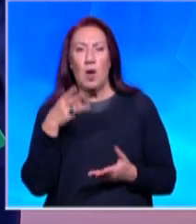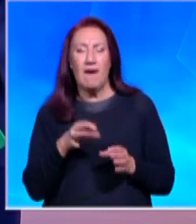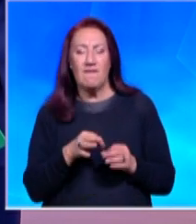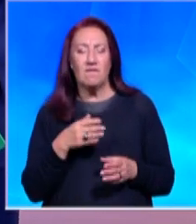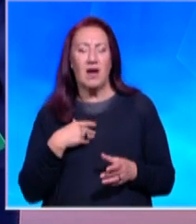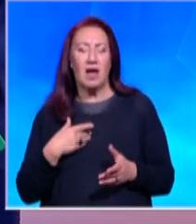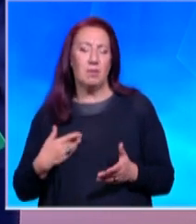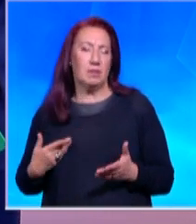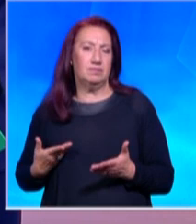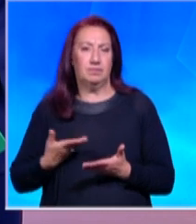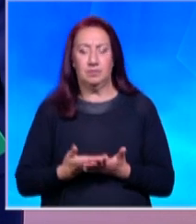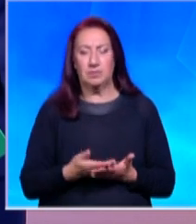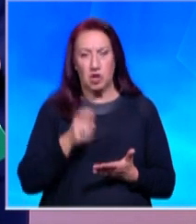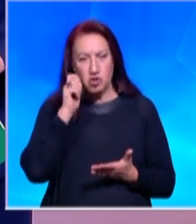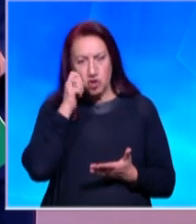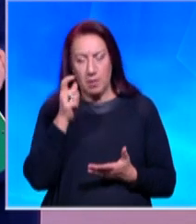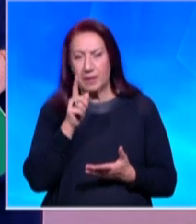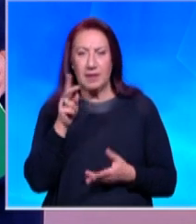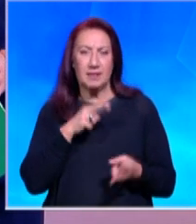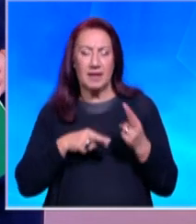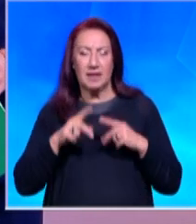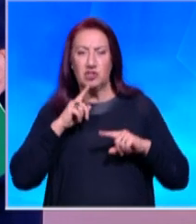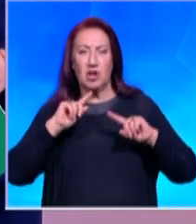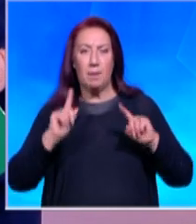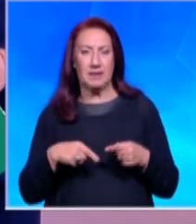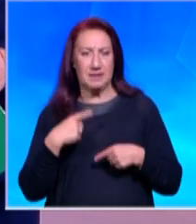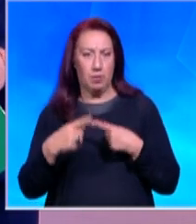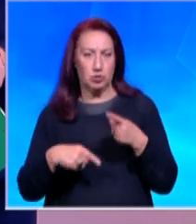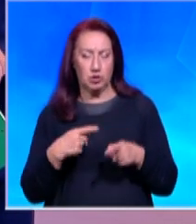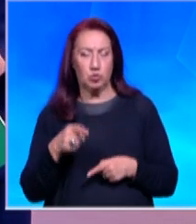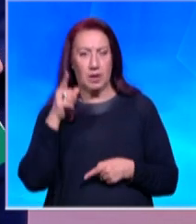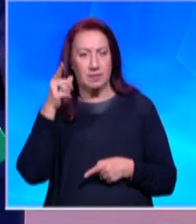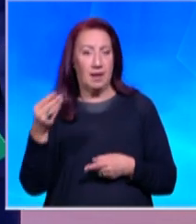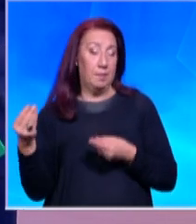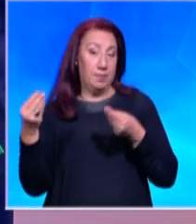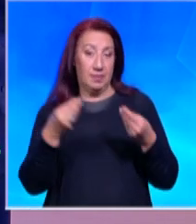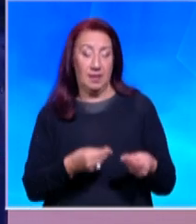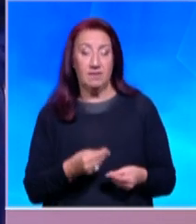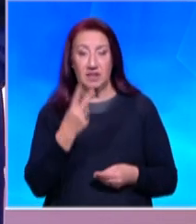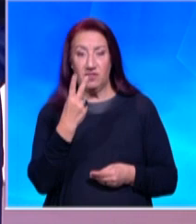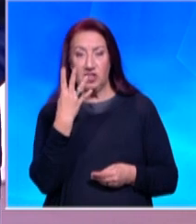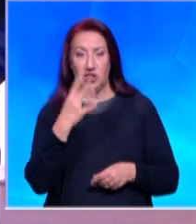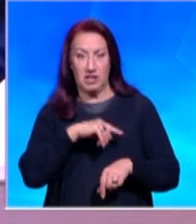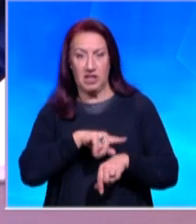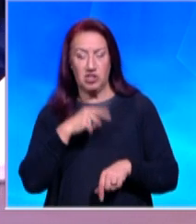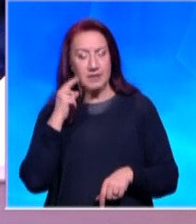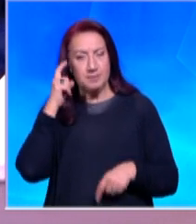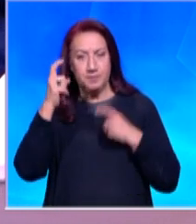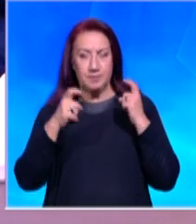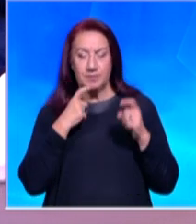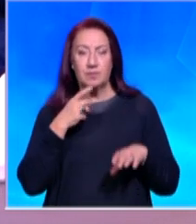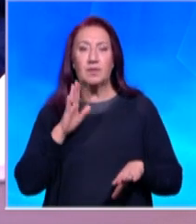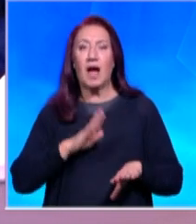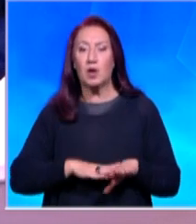входирана от Георги Градев, да бъде гледана по бързата процедура. От Лозана дават на централата 24 часа да преосмисли аргументите си, тъй като по собствения